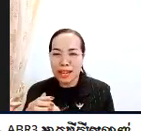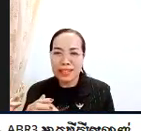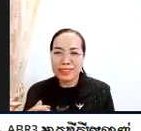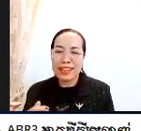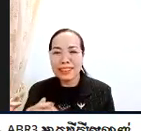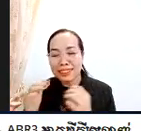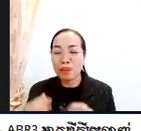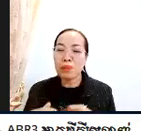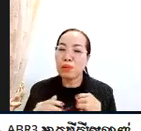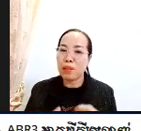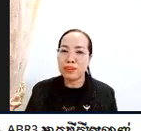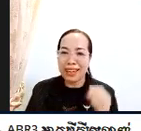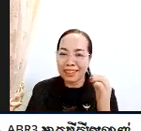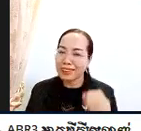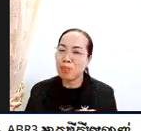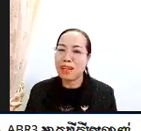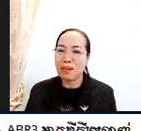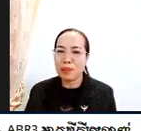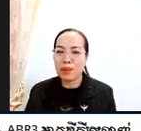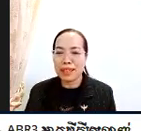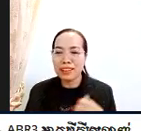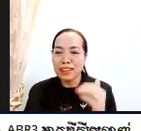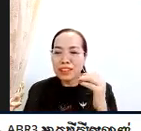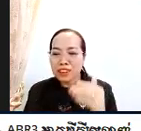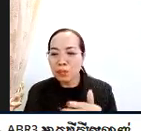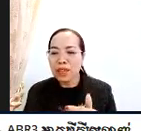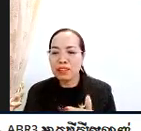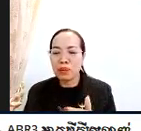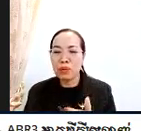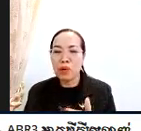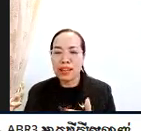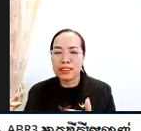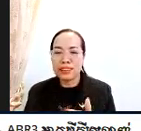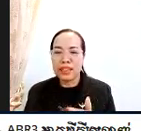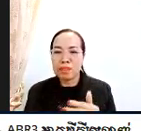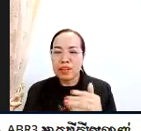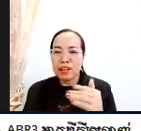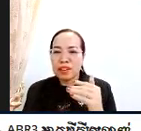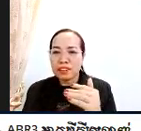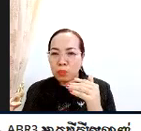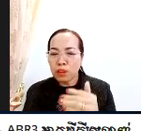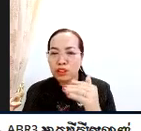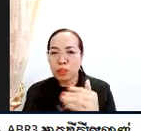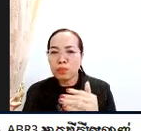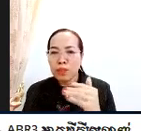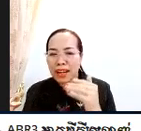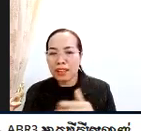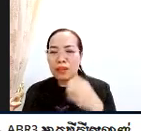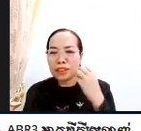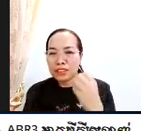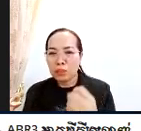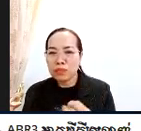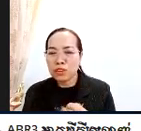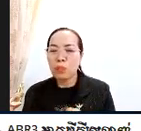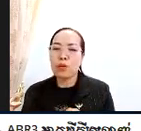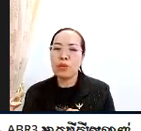ưu đại chà nít nhông bị môn màu tà lấy nhông lạc đầu hái nhóm lên rồi u hỏi chả ruột nhóm hai rồi bảy